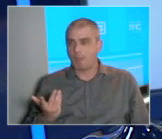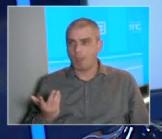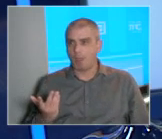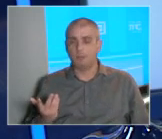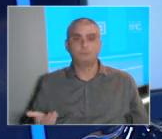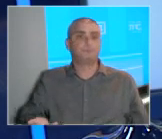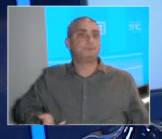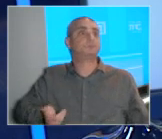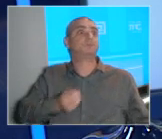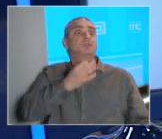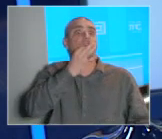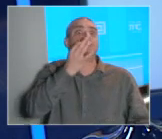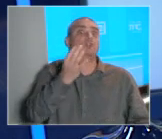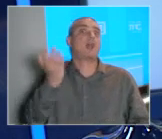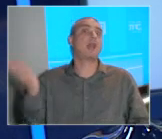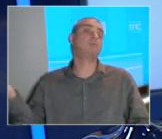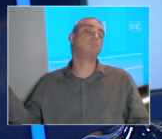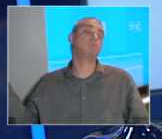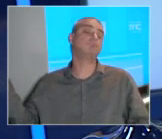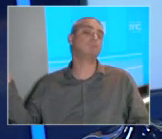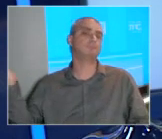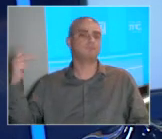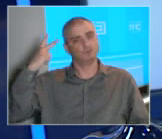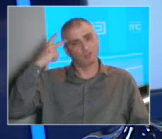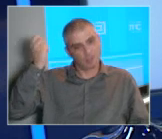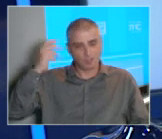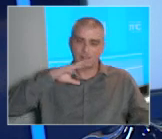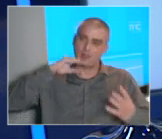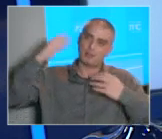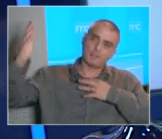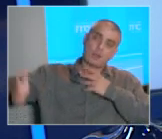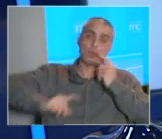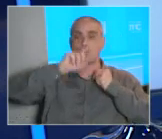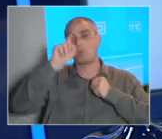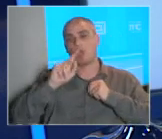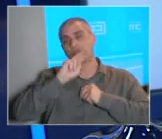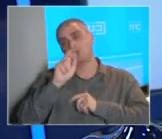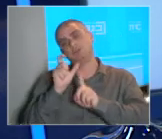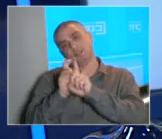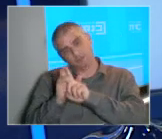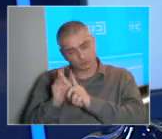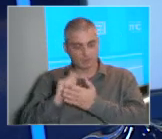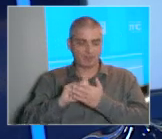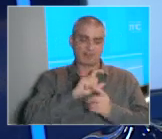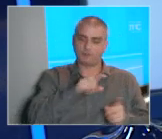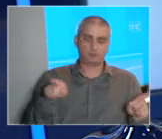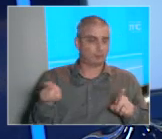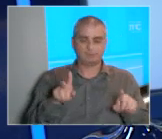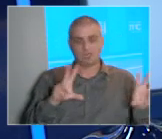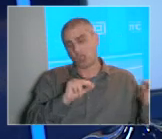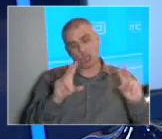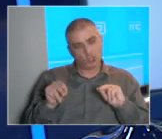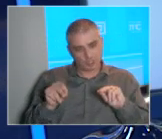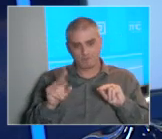מה, הוא לא ידע את זה? זו באמת שאלה. זו באמת שאלה, ואפשר תיאורטית לדבר על כך שאולי נושא החסינות ונושא כתב האישום זה לא בדיוק